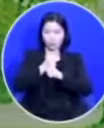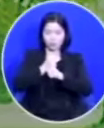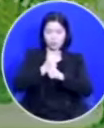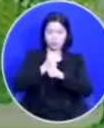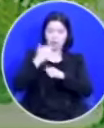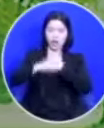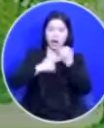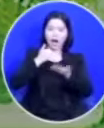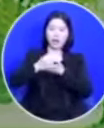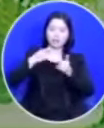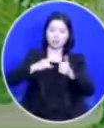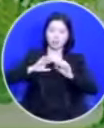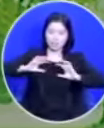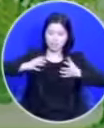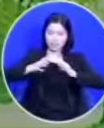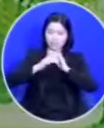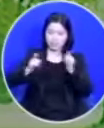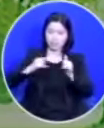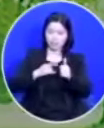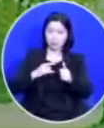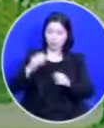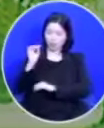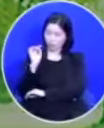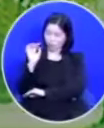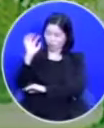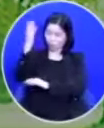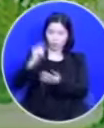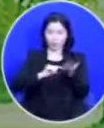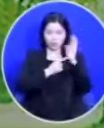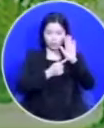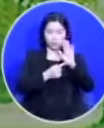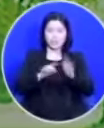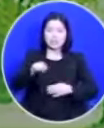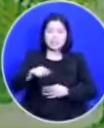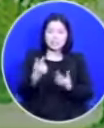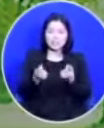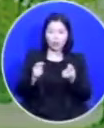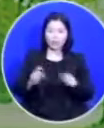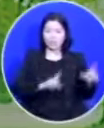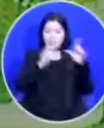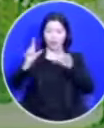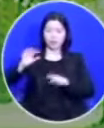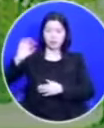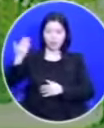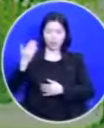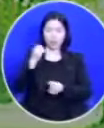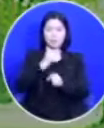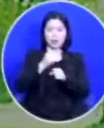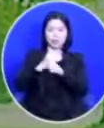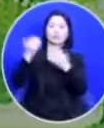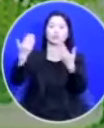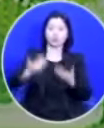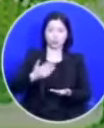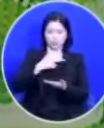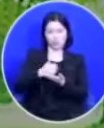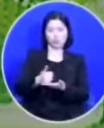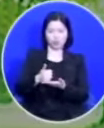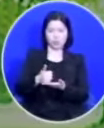하나님께서 세상 사람들에게 영광을 드러내는 바로 그런 삶이 되도록 만들어 주십니다 주님이